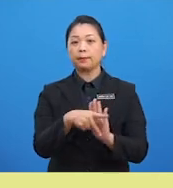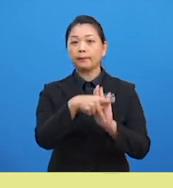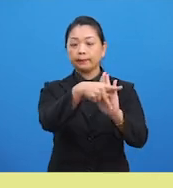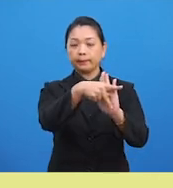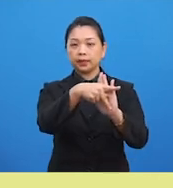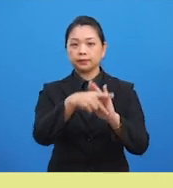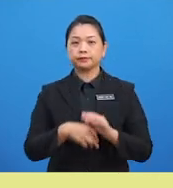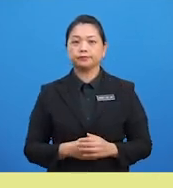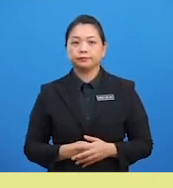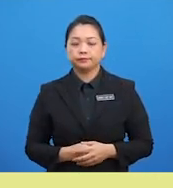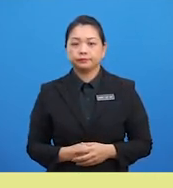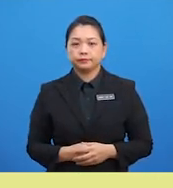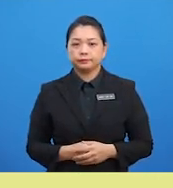memapar.